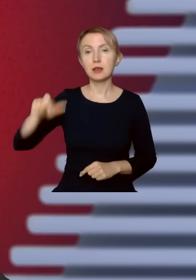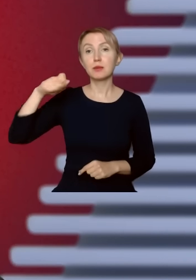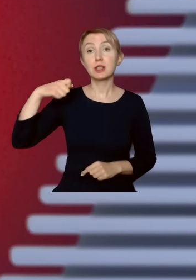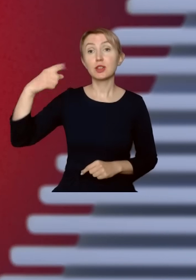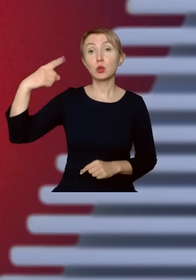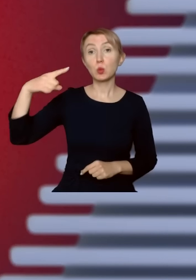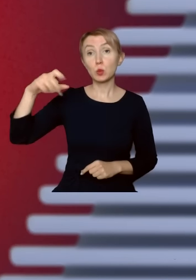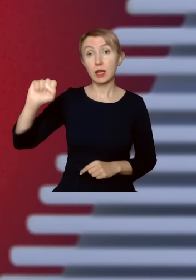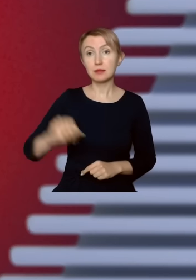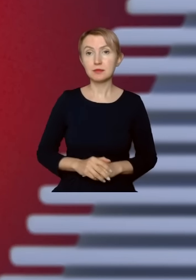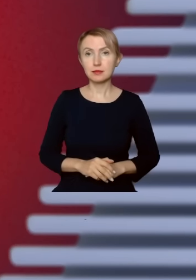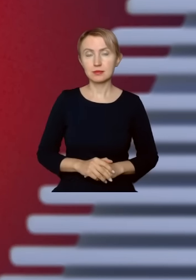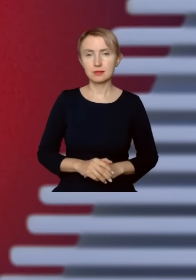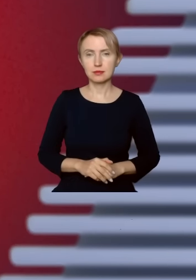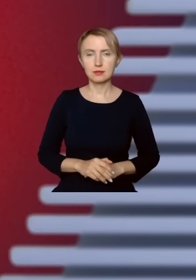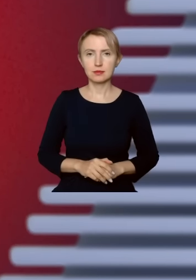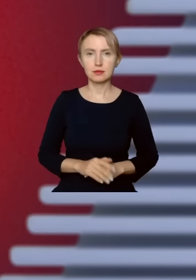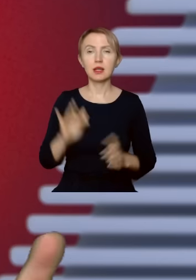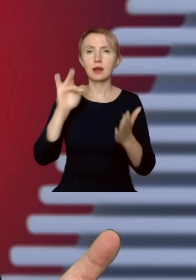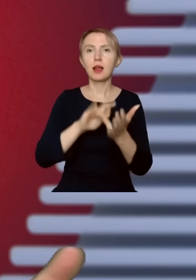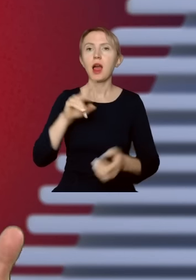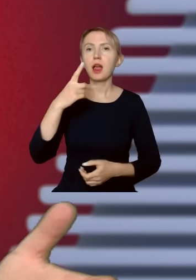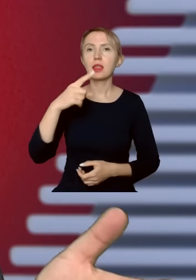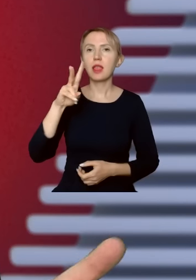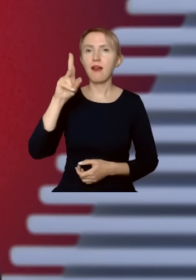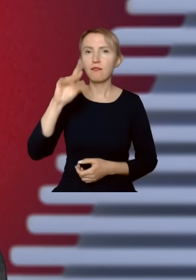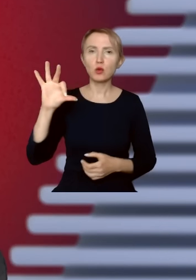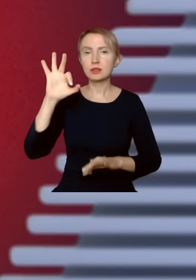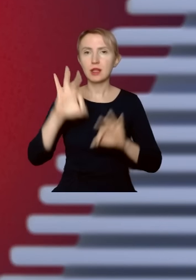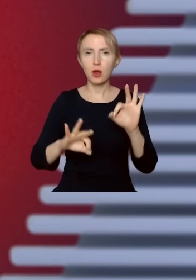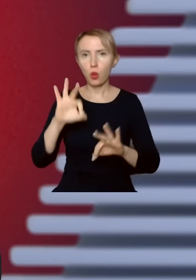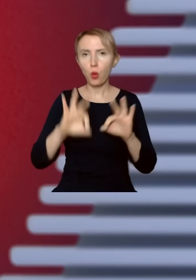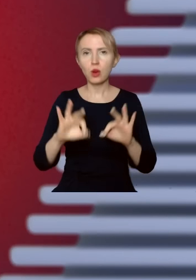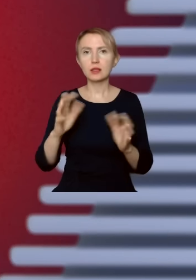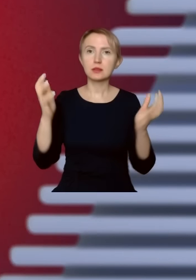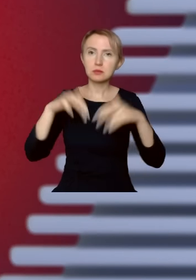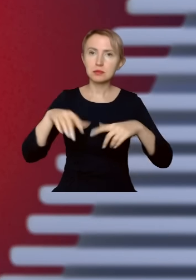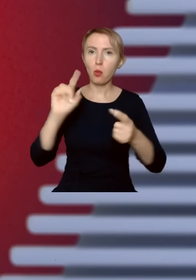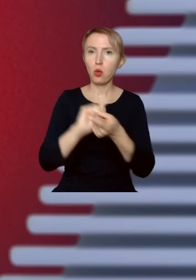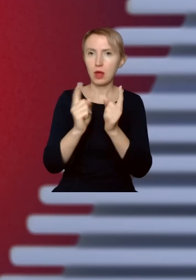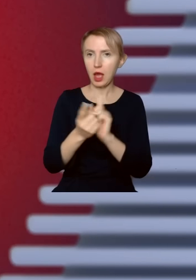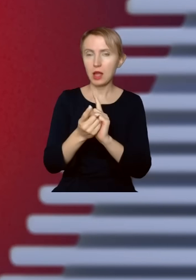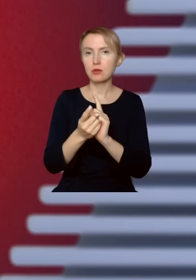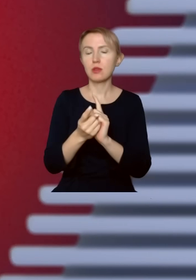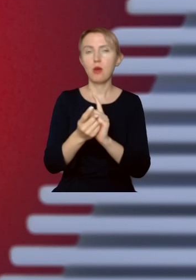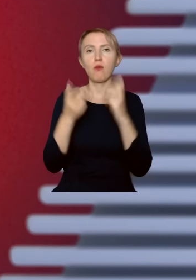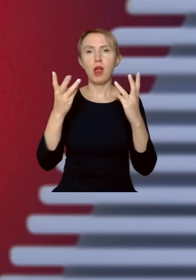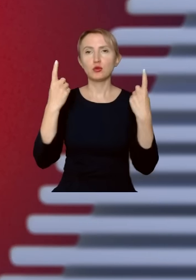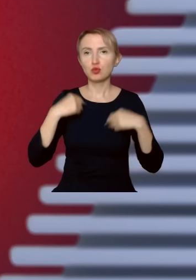Duda jest w Davos na konferencji, takim spotkaniu możnych tego